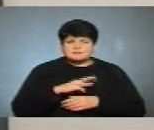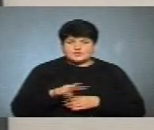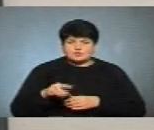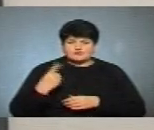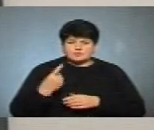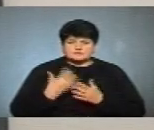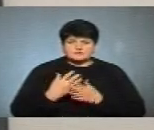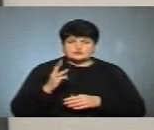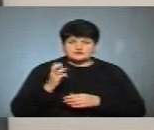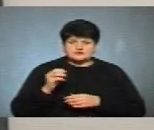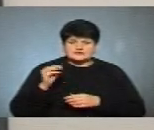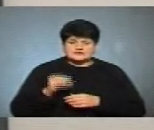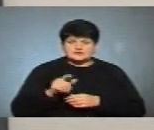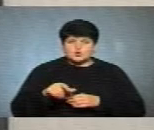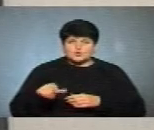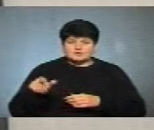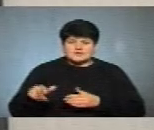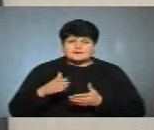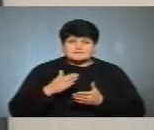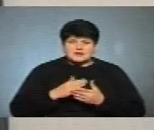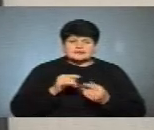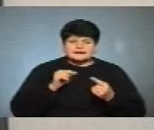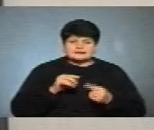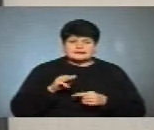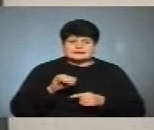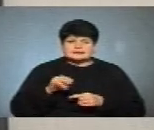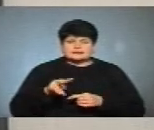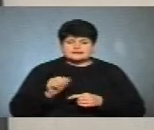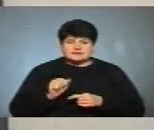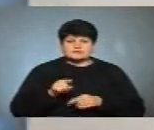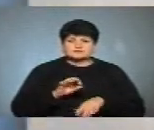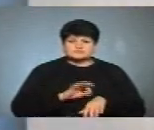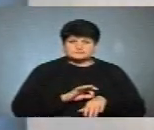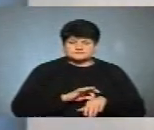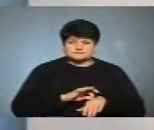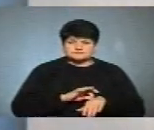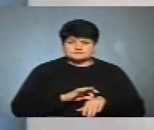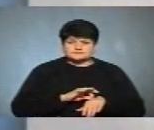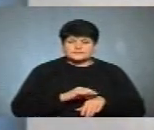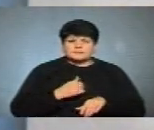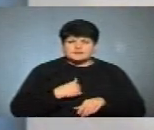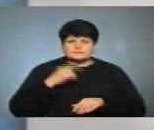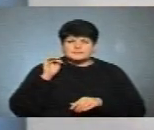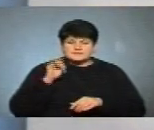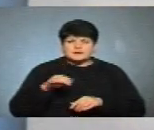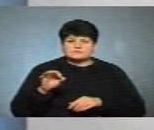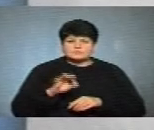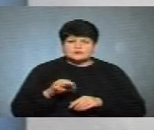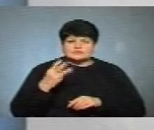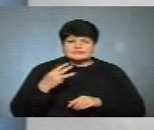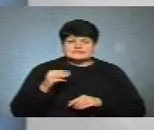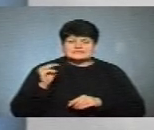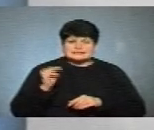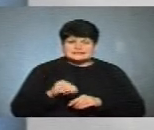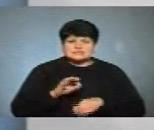то близько 300 тисяч людей мають антитіла, відповідно вони перехворіли. А нам відомо про 30